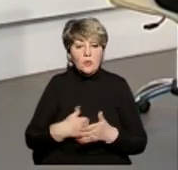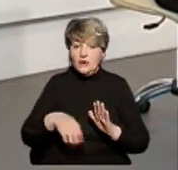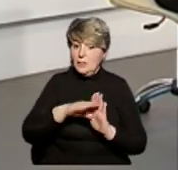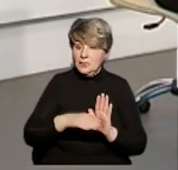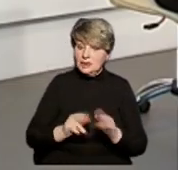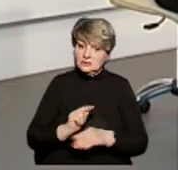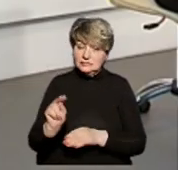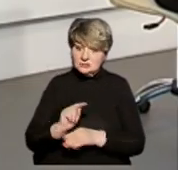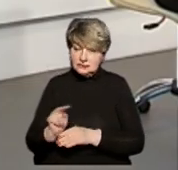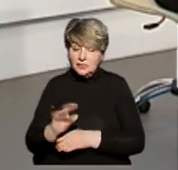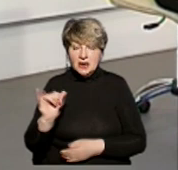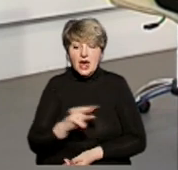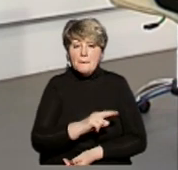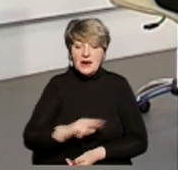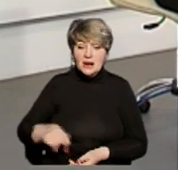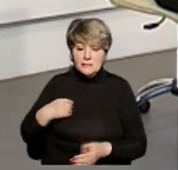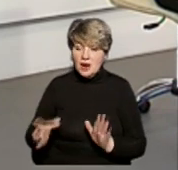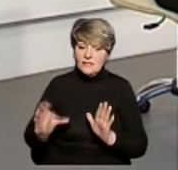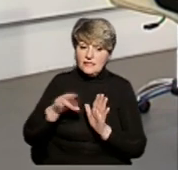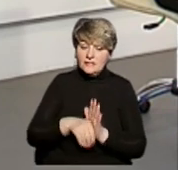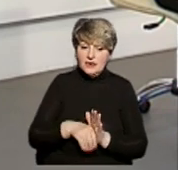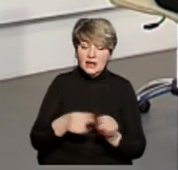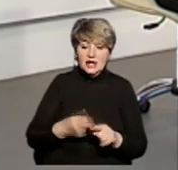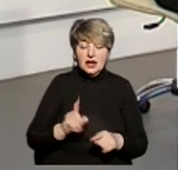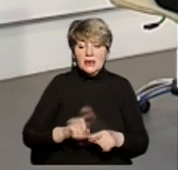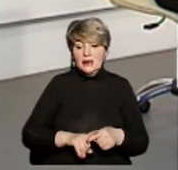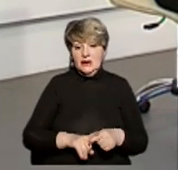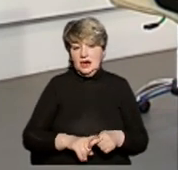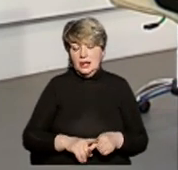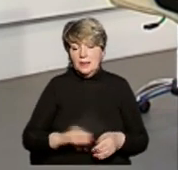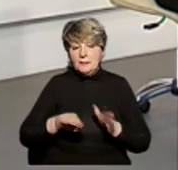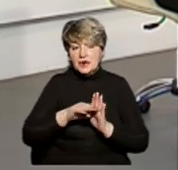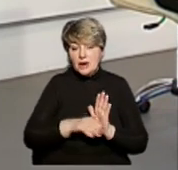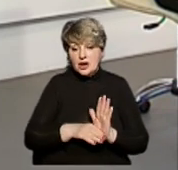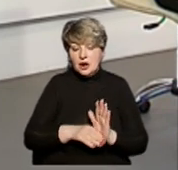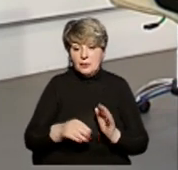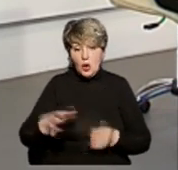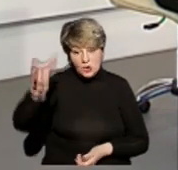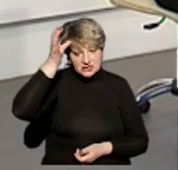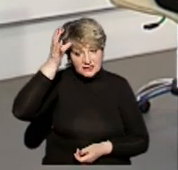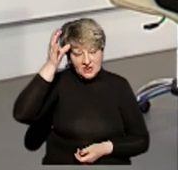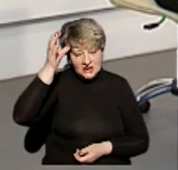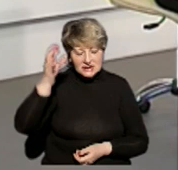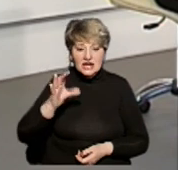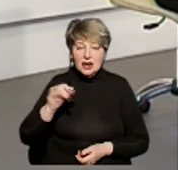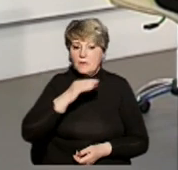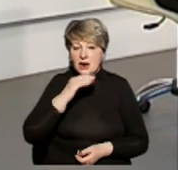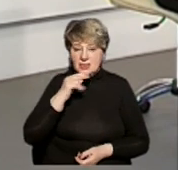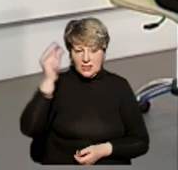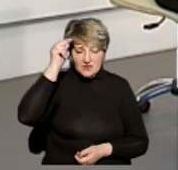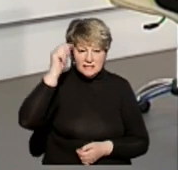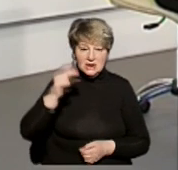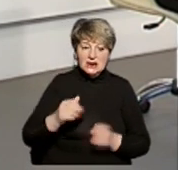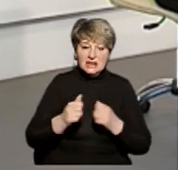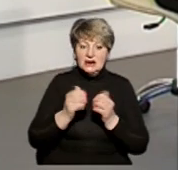І паралельно ми реалізуємо програму STEM-освіти. В цілому в області і в багатьох навчальних закладах і